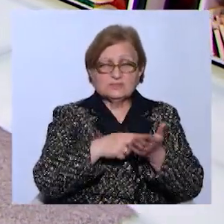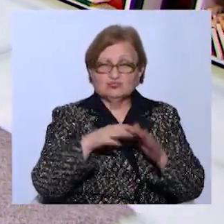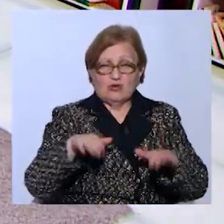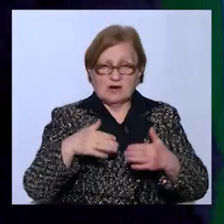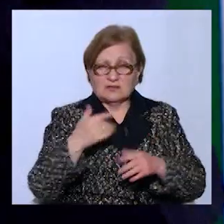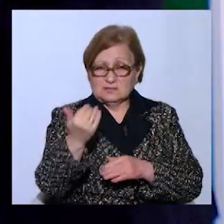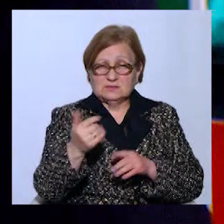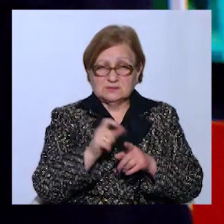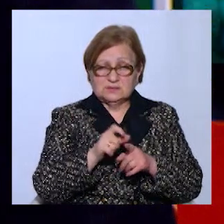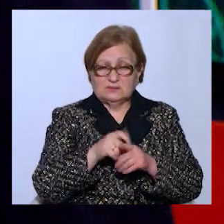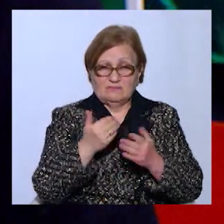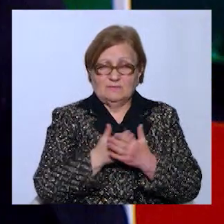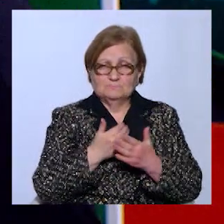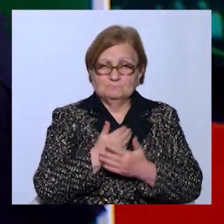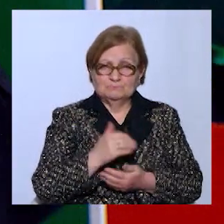მაგრამ